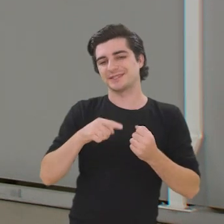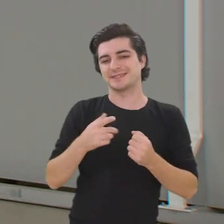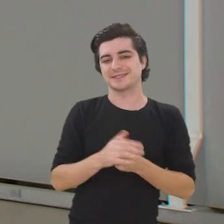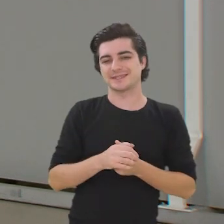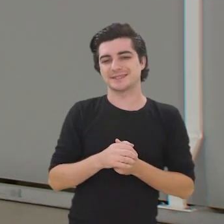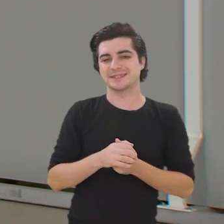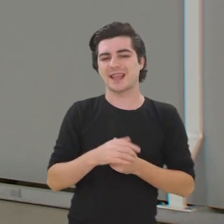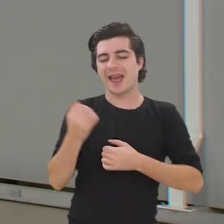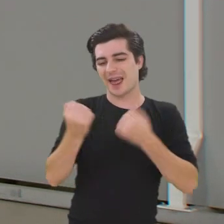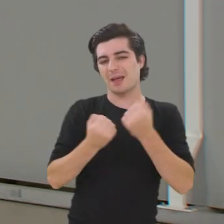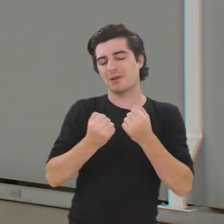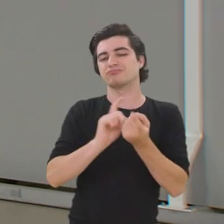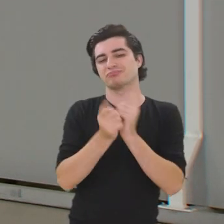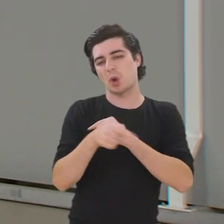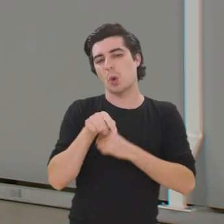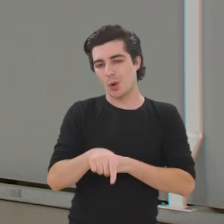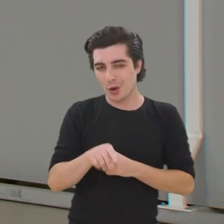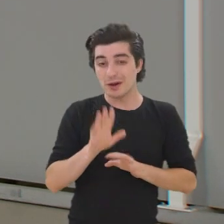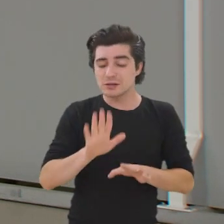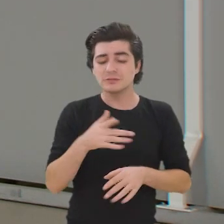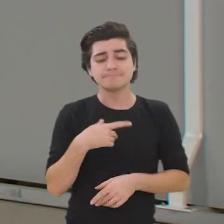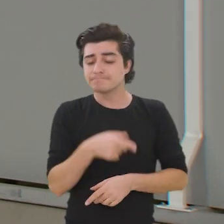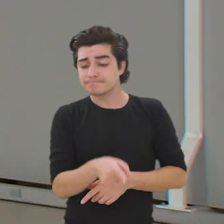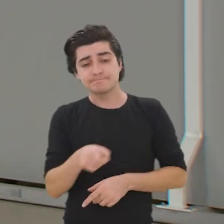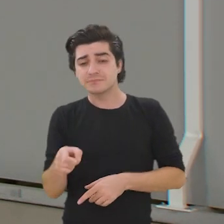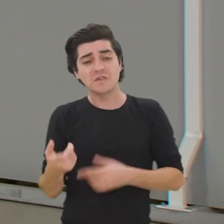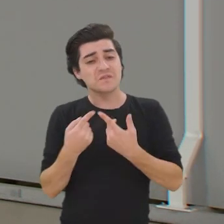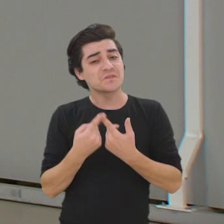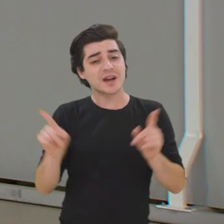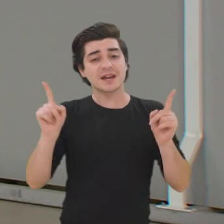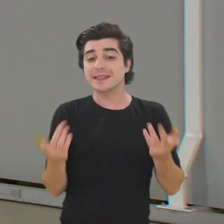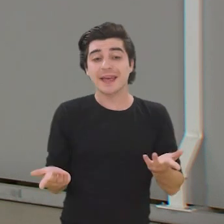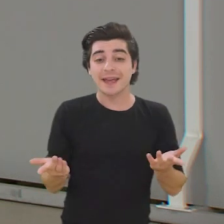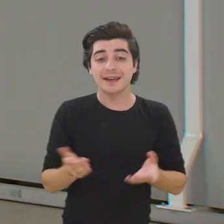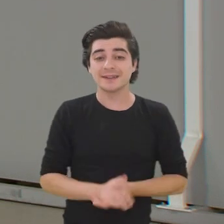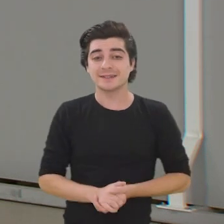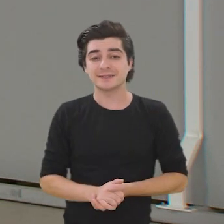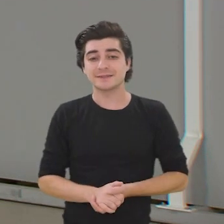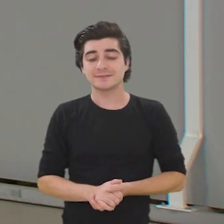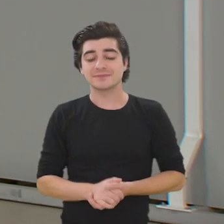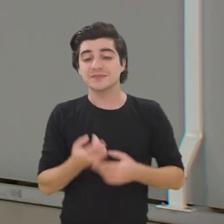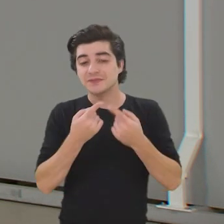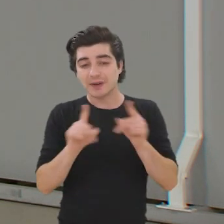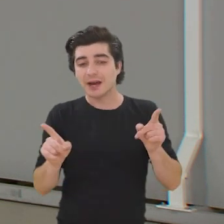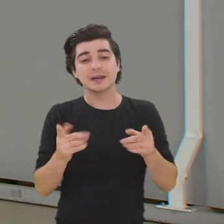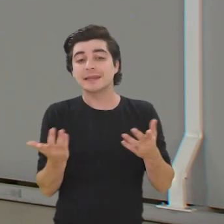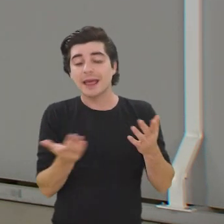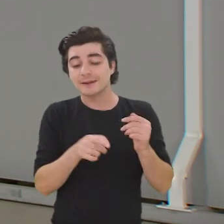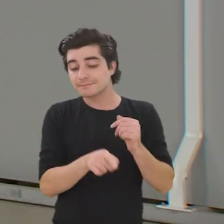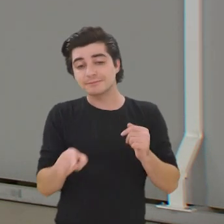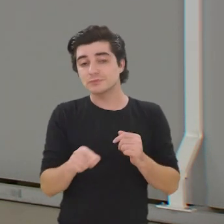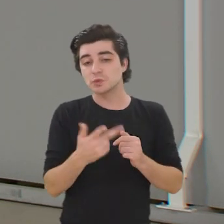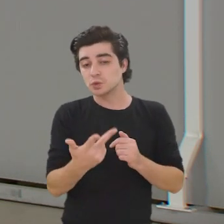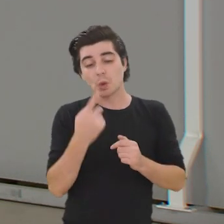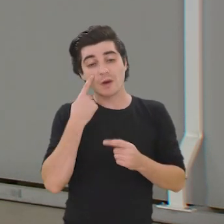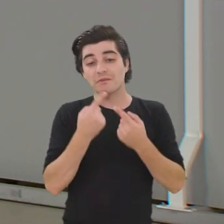araba bir taşıttır. Şimdi sence bunlardan hangisi birbirinden farklı? Hangisi diğerlerinden